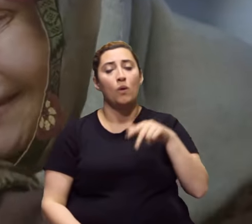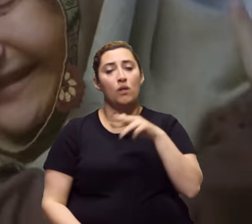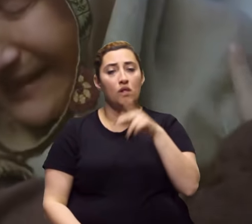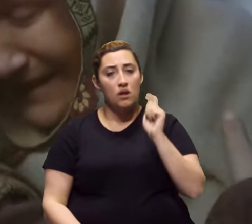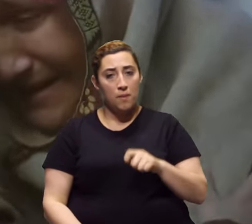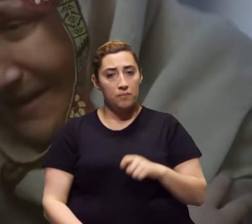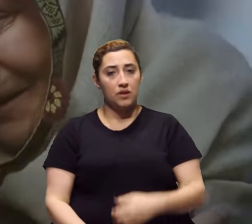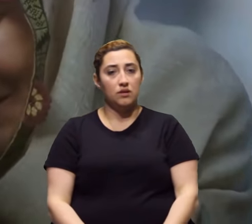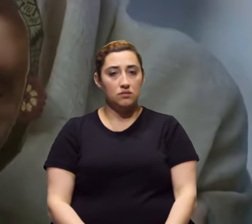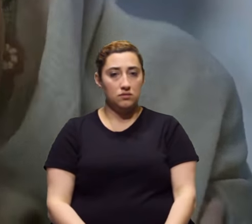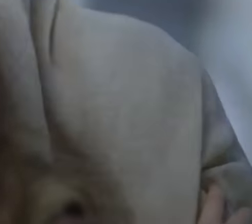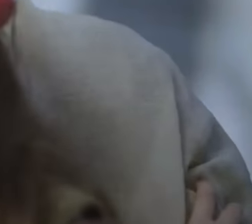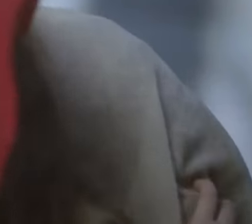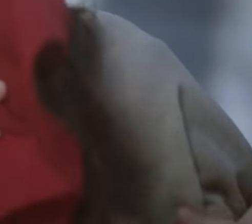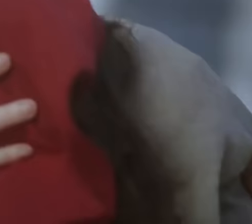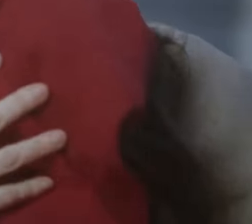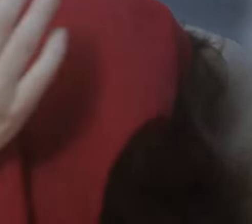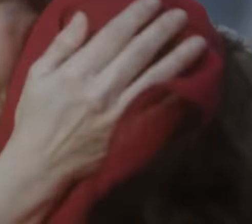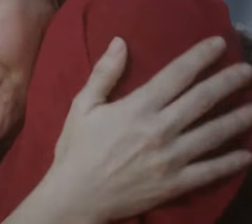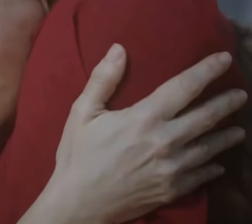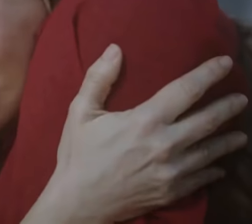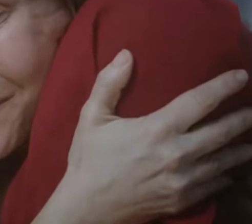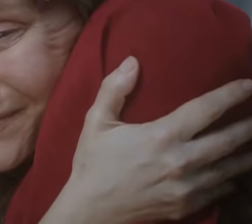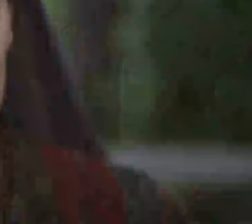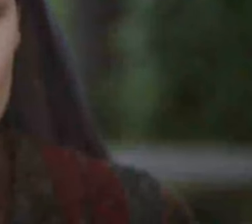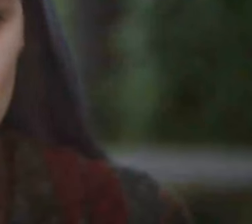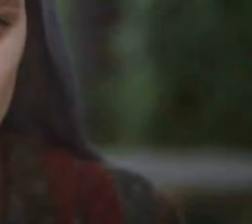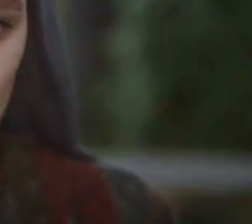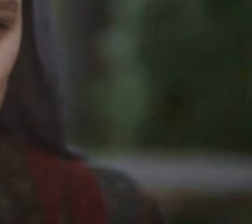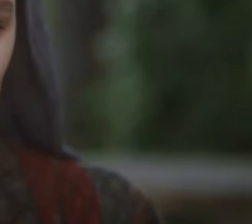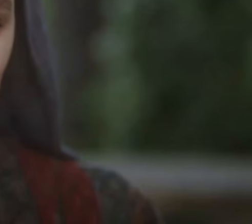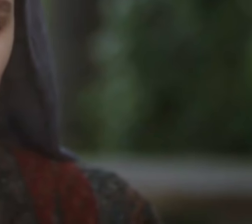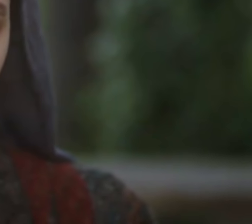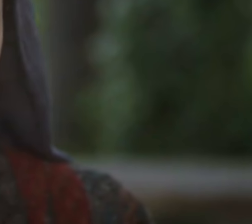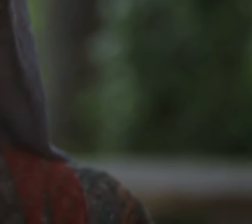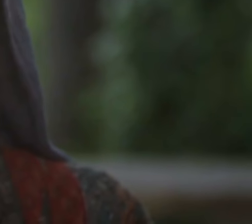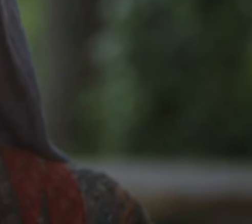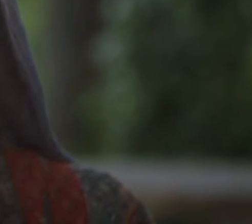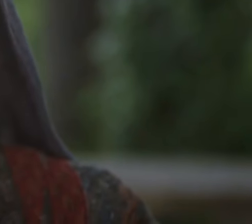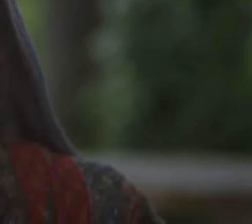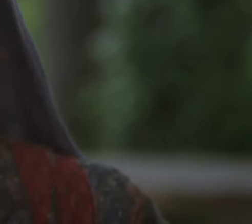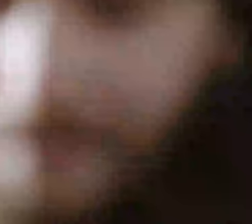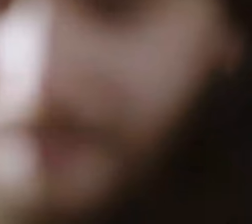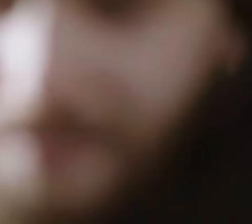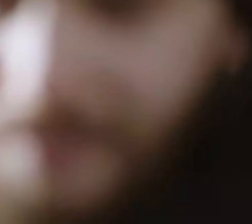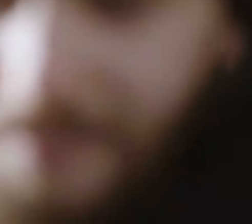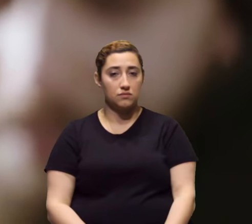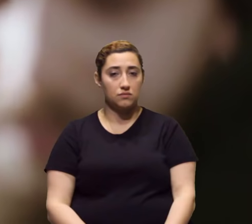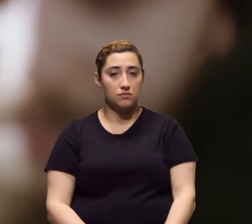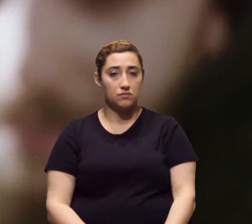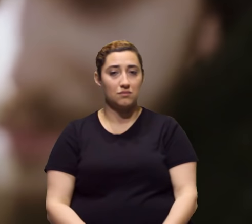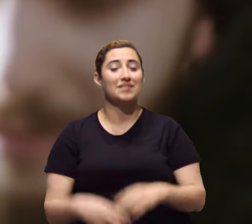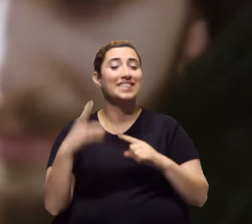düştü. Hanım ana 5 yaşlarında olan Fatma'yı ağlayarak bağrına basıyor. Bacım Sultan da Yunus ile geride durmuş